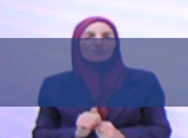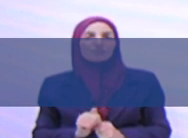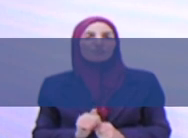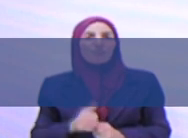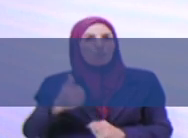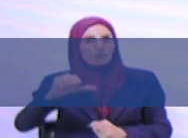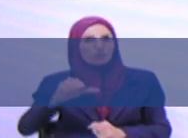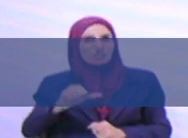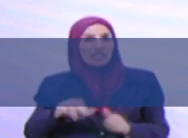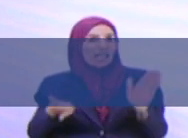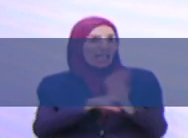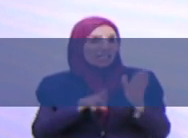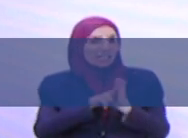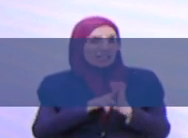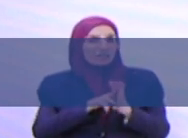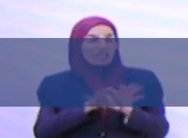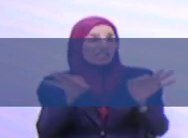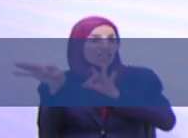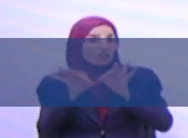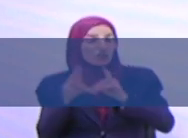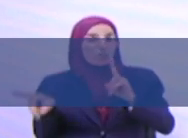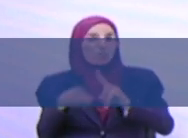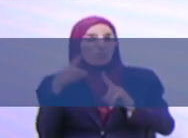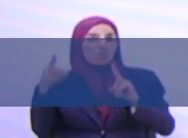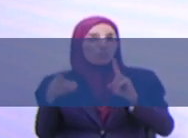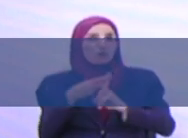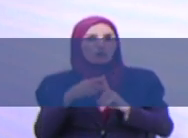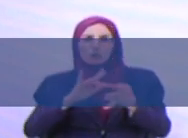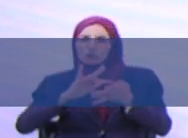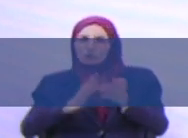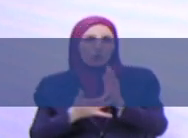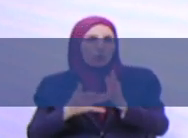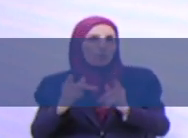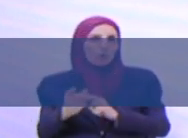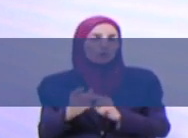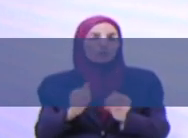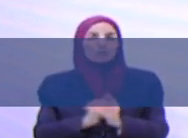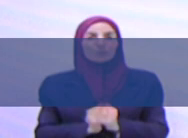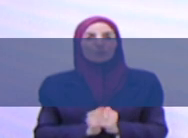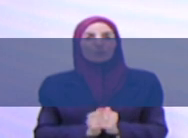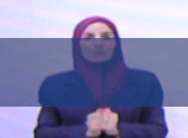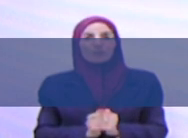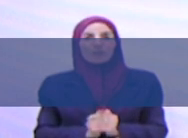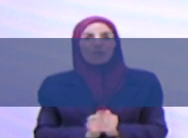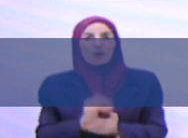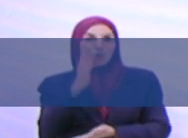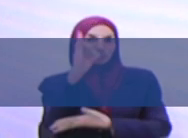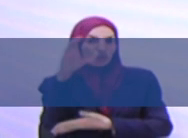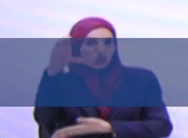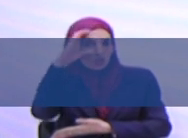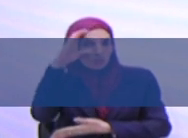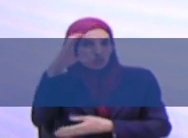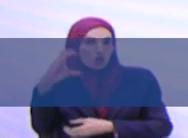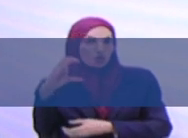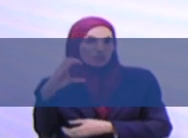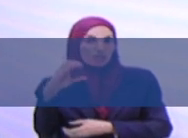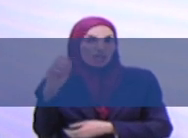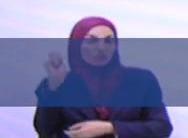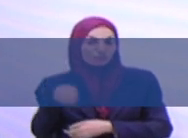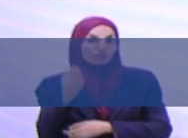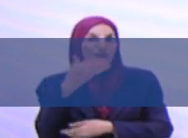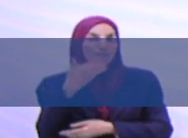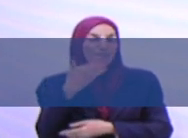وجود مخزون استراتيجي هام لكل المواد، وقد وقفت لجنة التحقيق البرلمانية